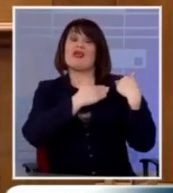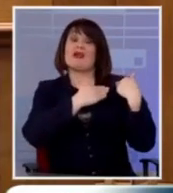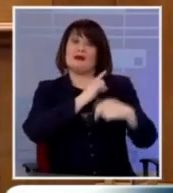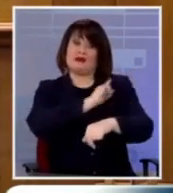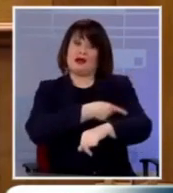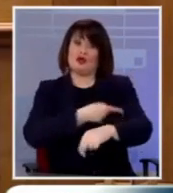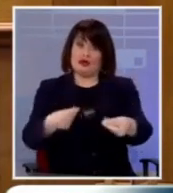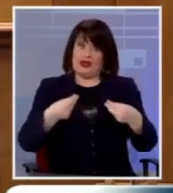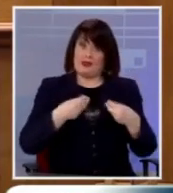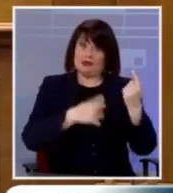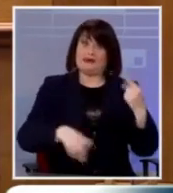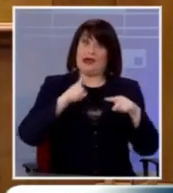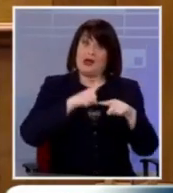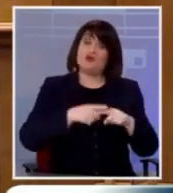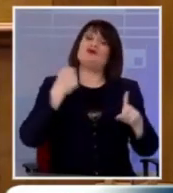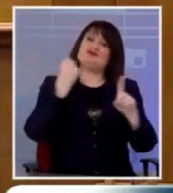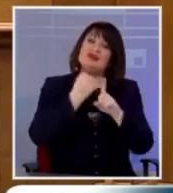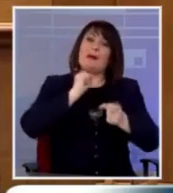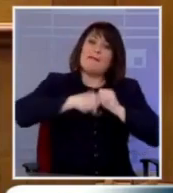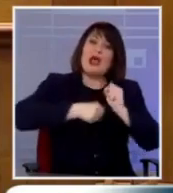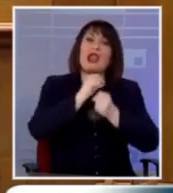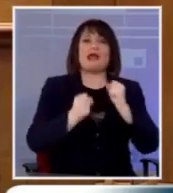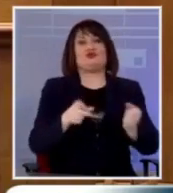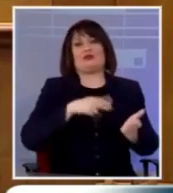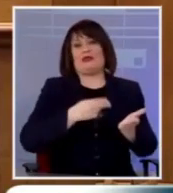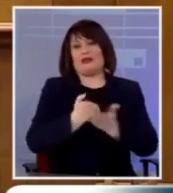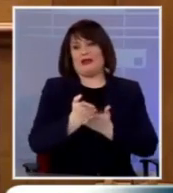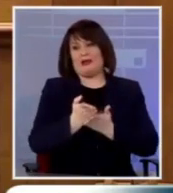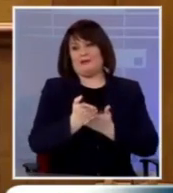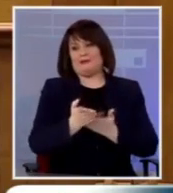που μας έχει δώσει ο λαός να παλέψουμε για τα δίκαιά του.